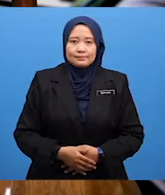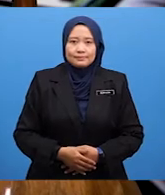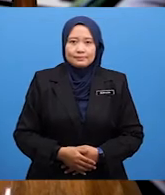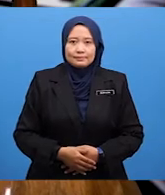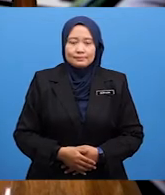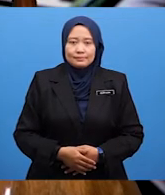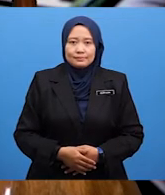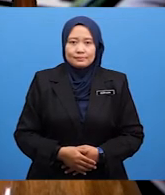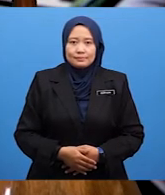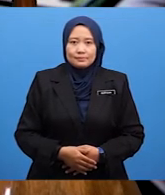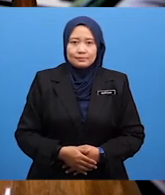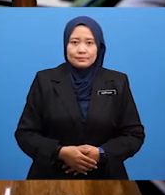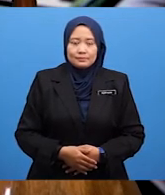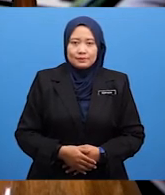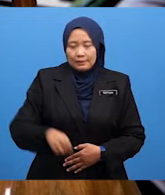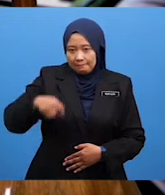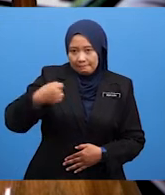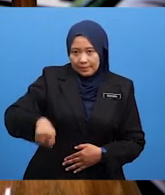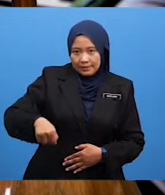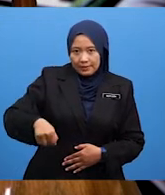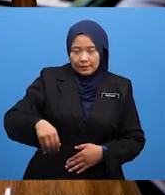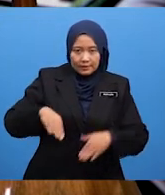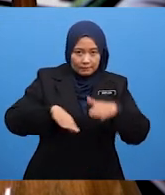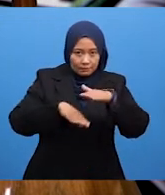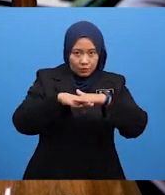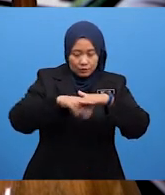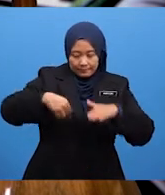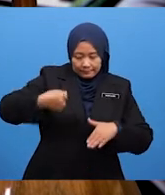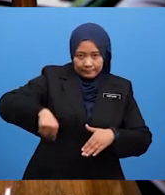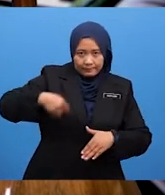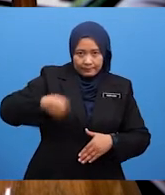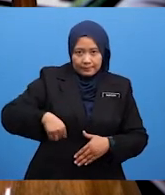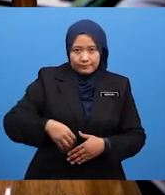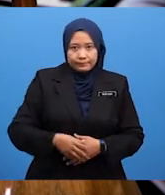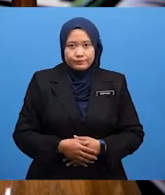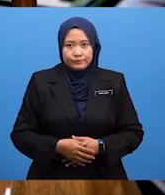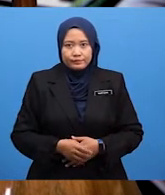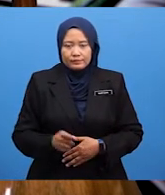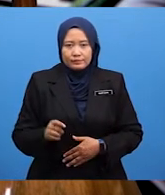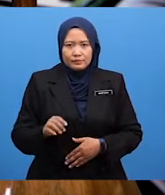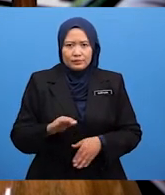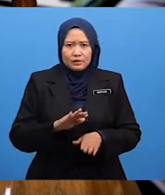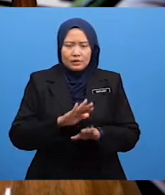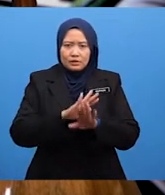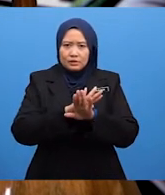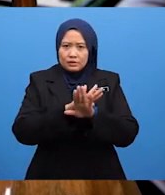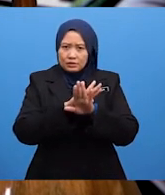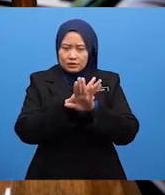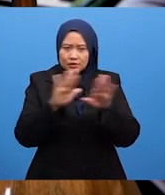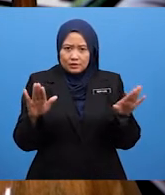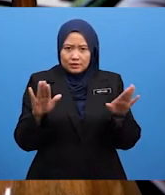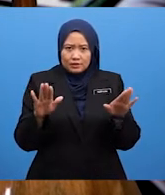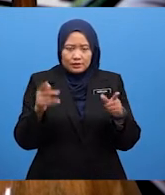Jadi setiap kali kita memetik petikan ke bawah, pastikan pemetik ataupun risha itu tidak terkena pada bahagian papan